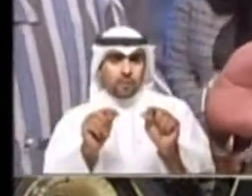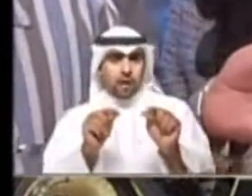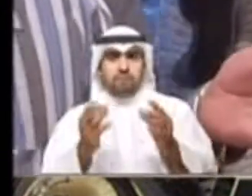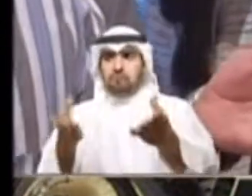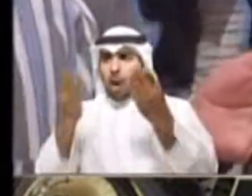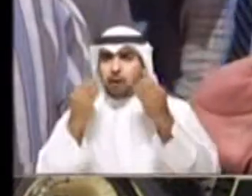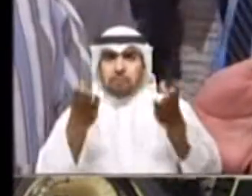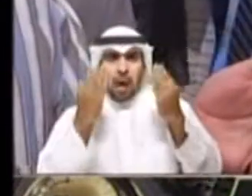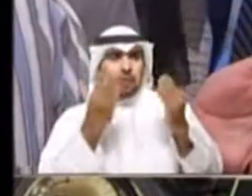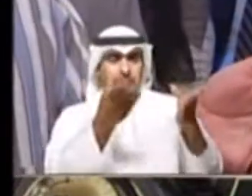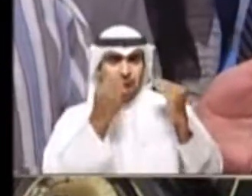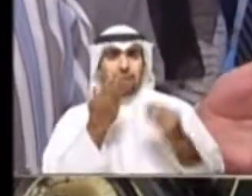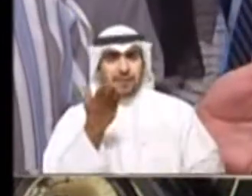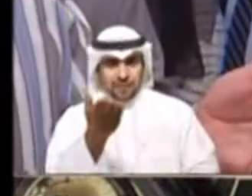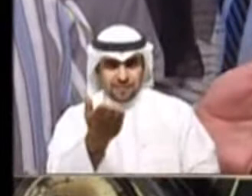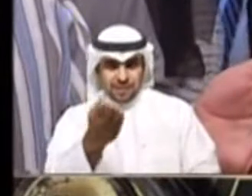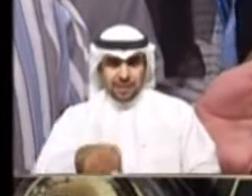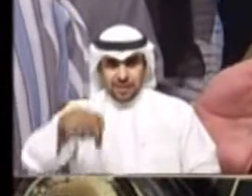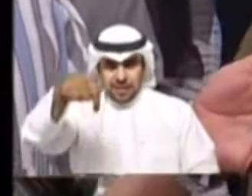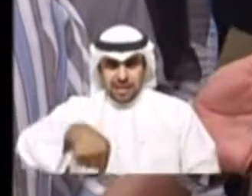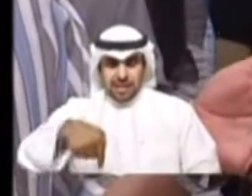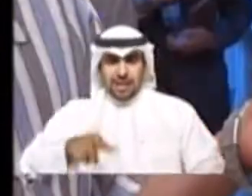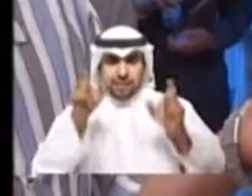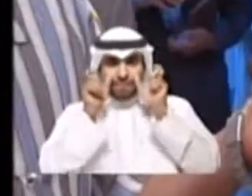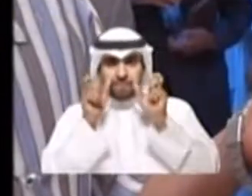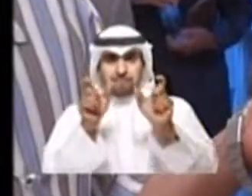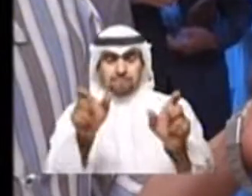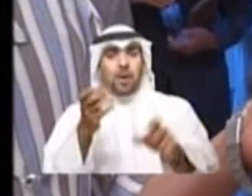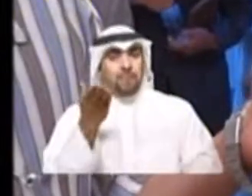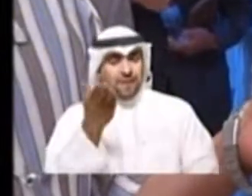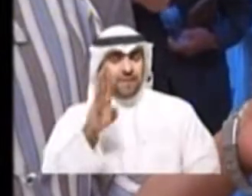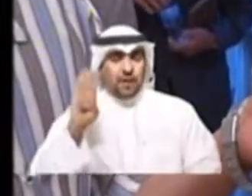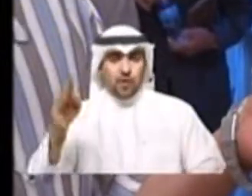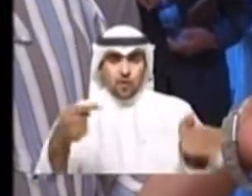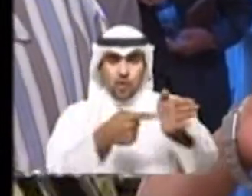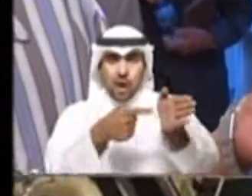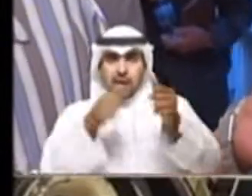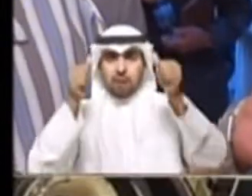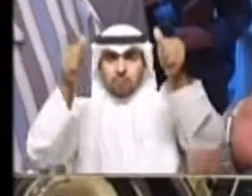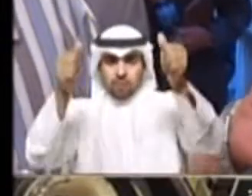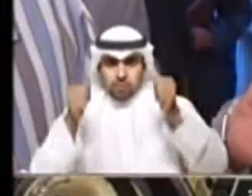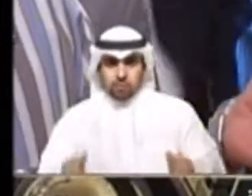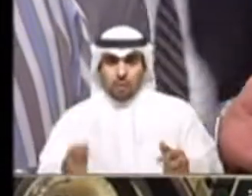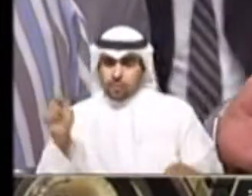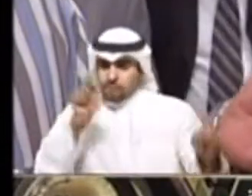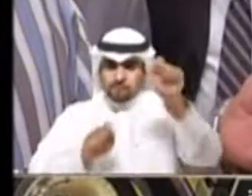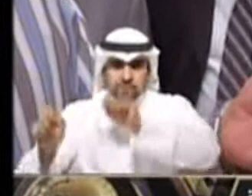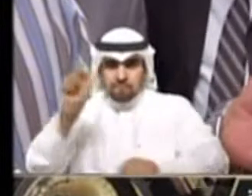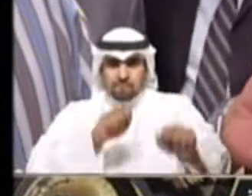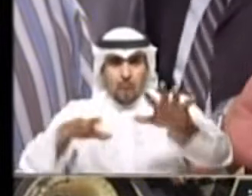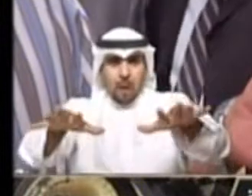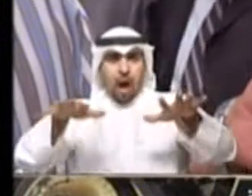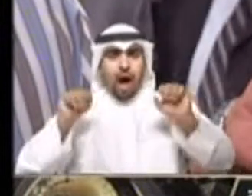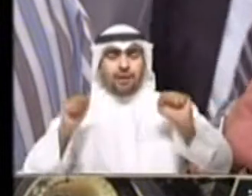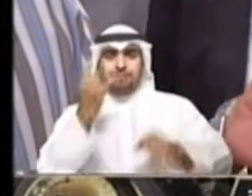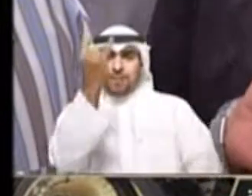مثل مركز العلوم الطبية والتحت حوالي 5 كليات، وهذه الملصقات كلها في اخر مراحل توصل العلم